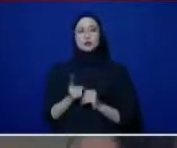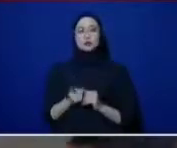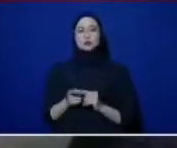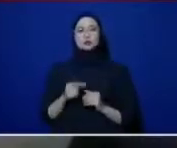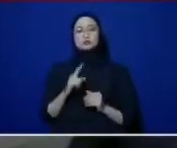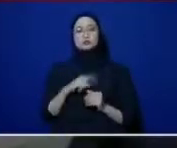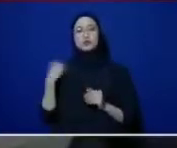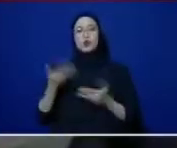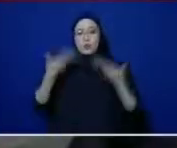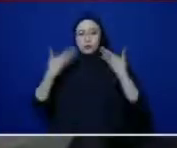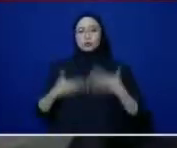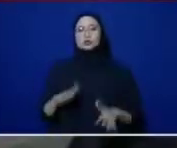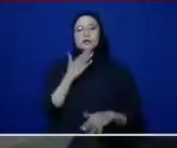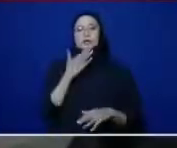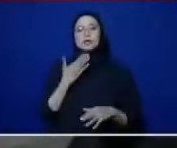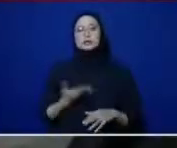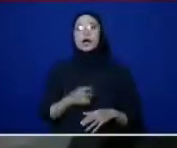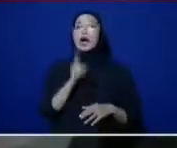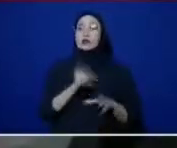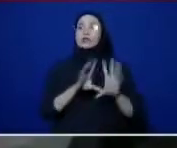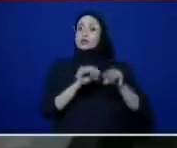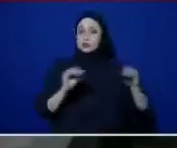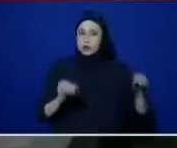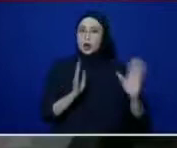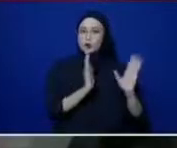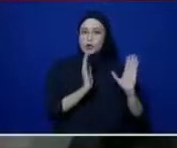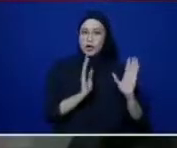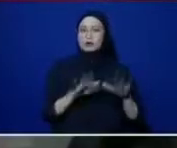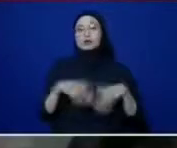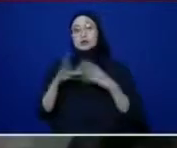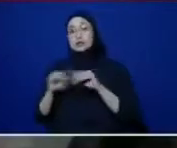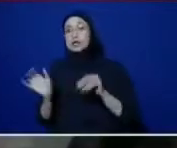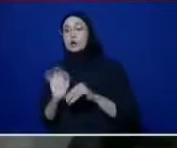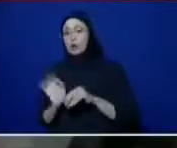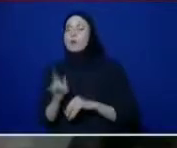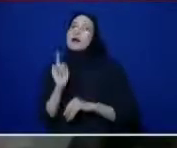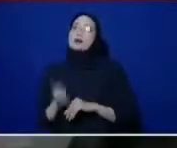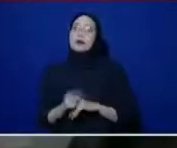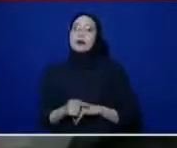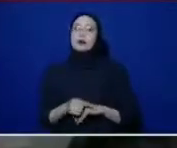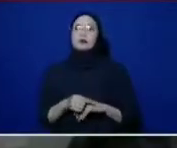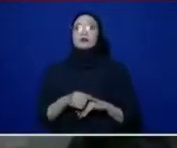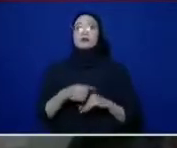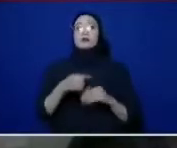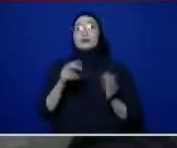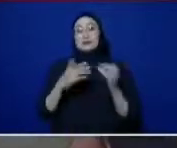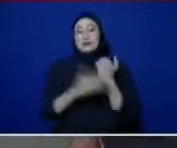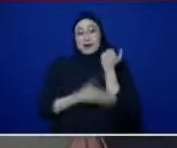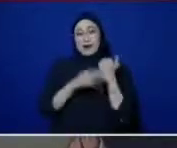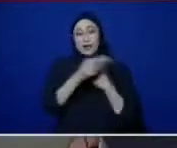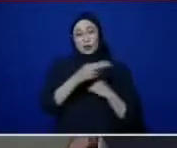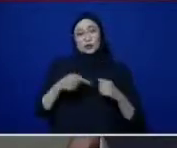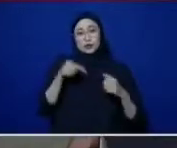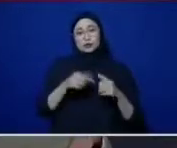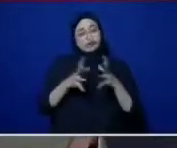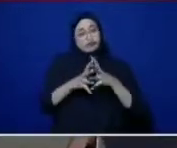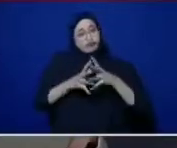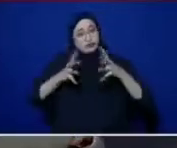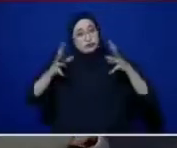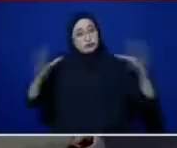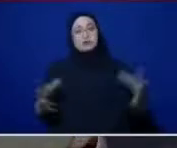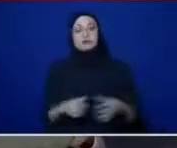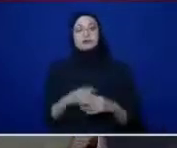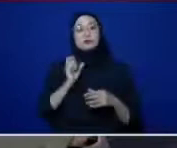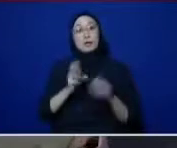yang sudah kita kerjakan, ada yang juga belum kita kerjakan, karena negara ini juga negara besar, bukan negara kecil. Mungkin persoalan di Jawa